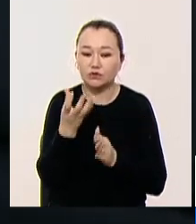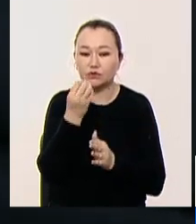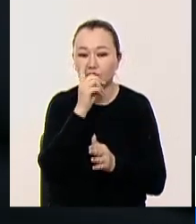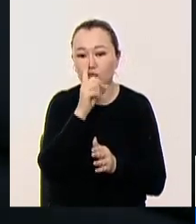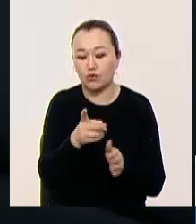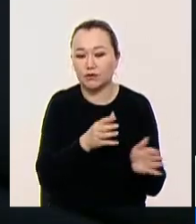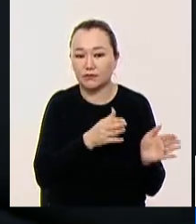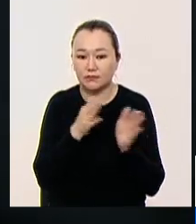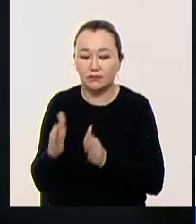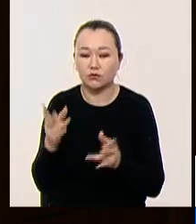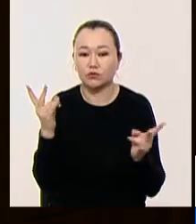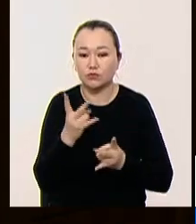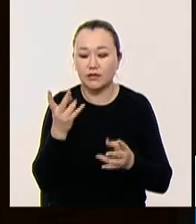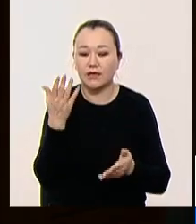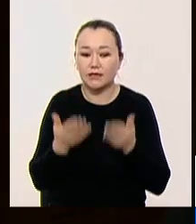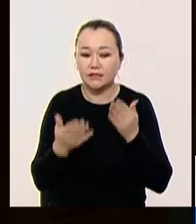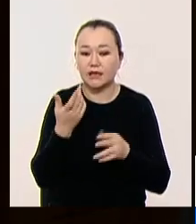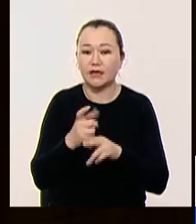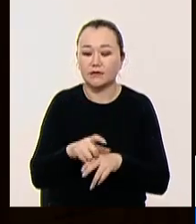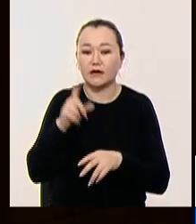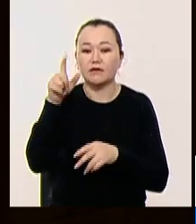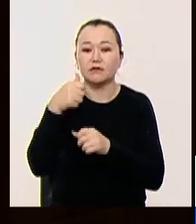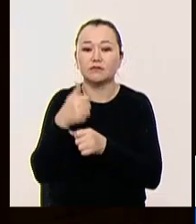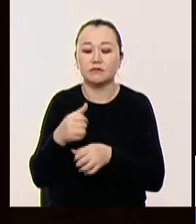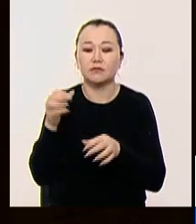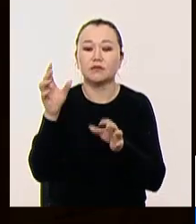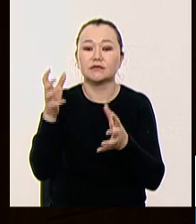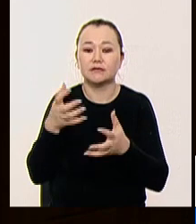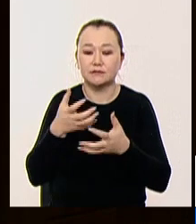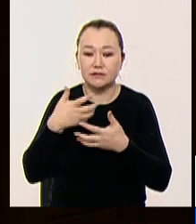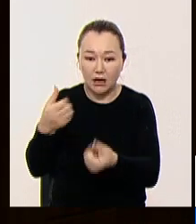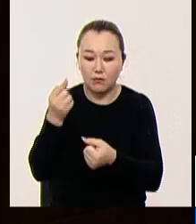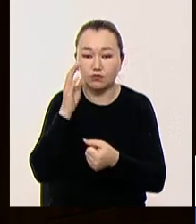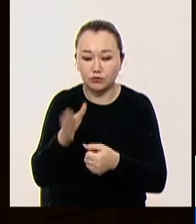жылға созылуы. Егер үкімет ұсынысты